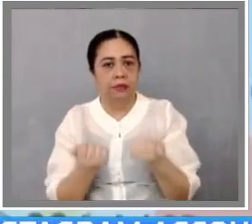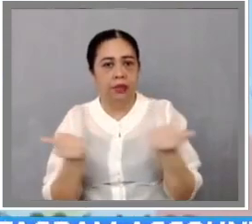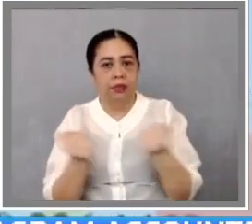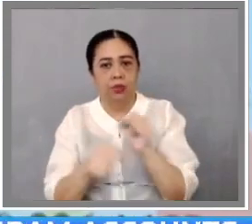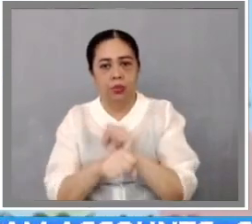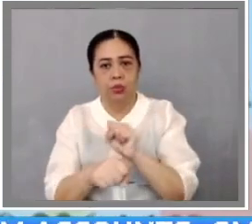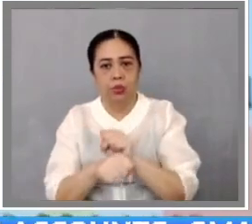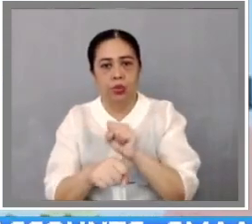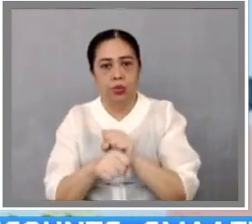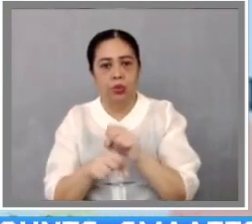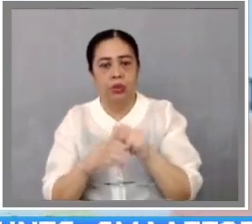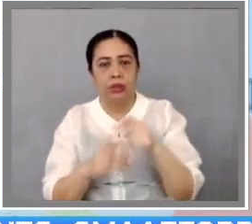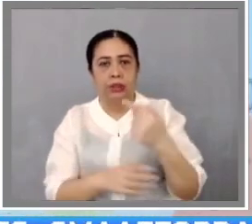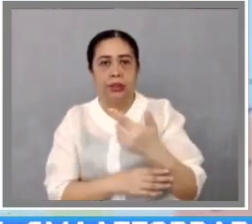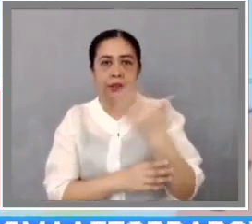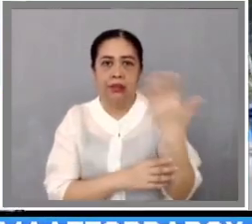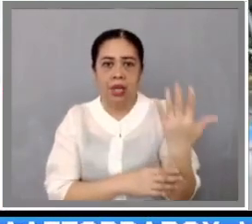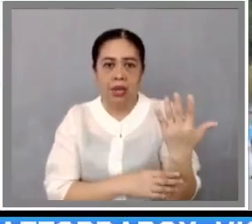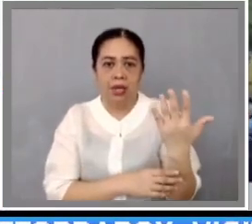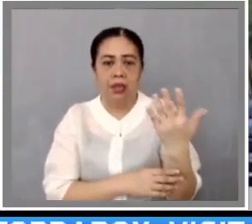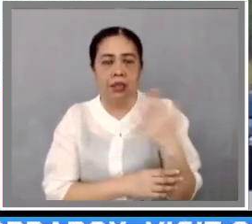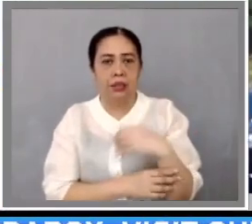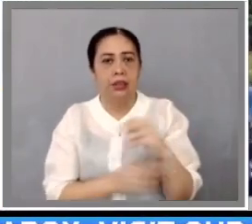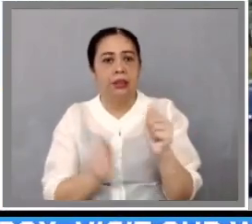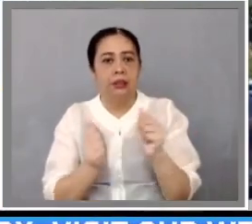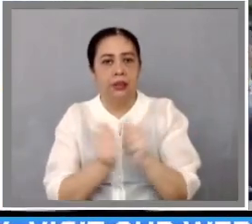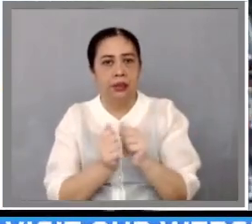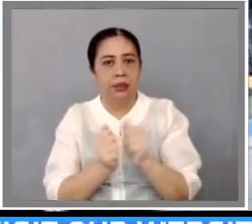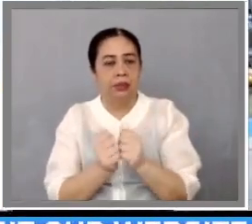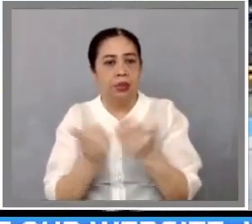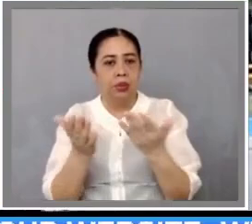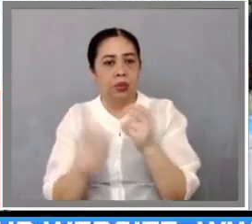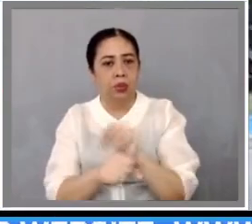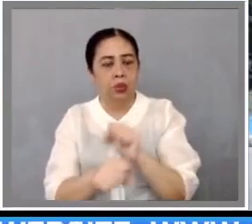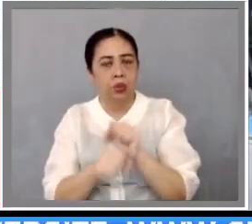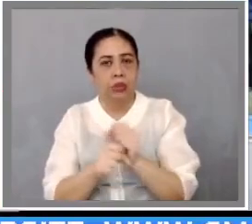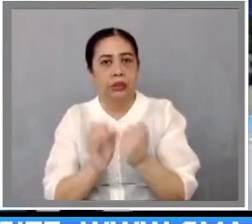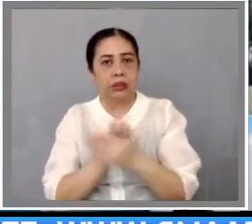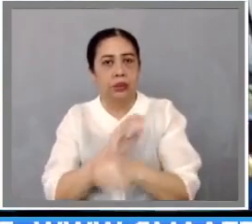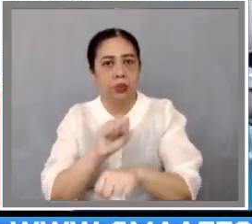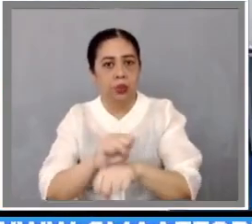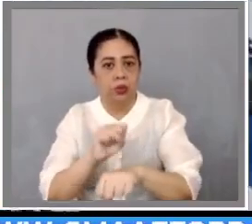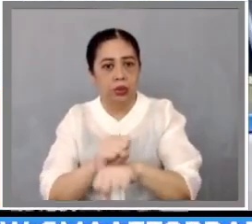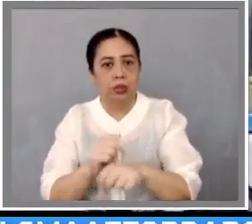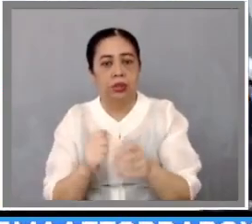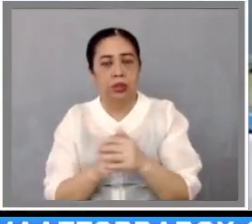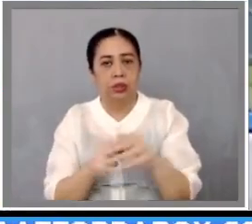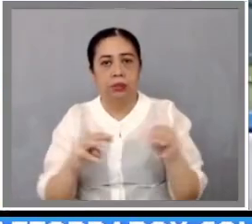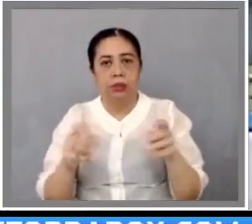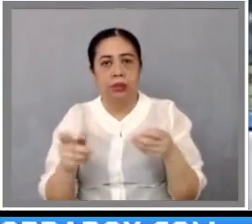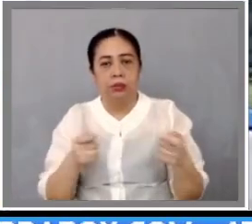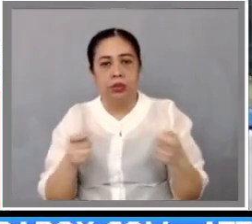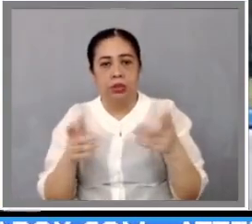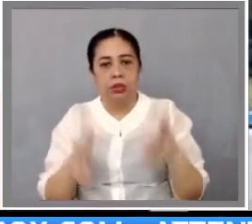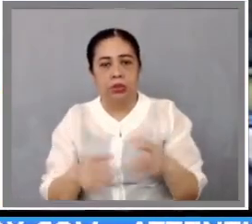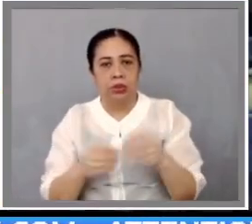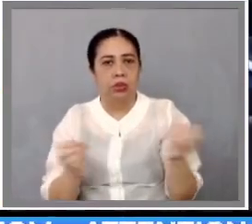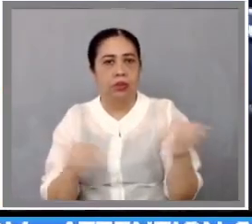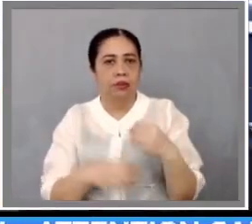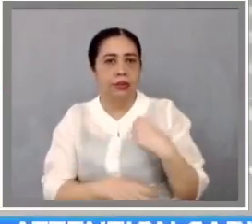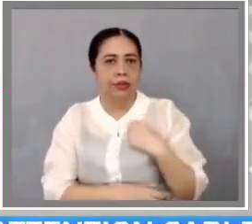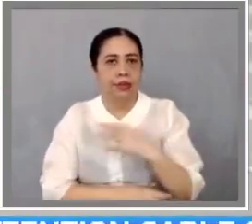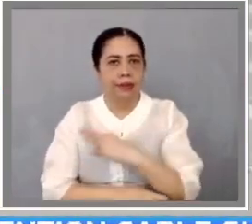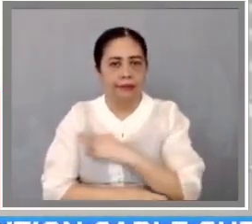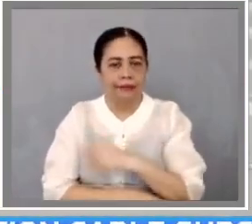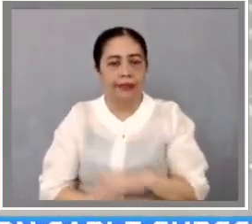sa General Santos City. Kabilang sa mga alok na trabaho ay skilled worker, managerial position at office staff.